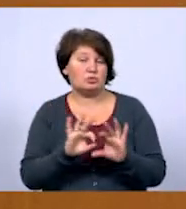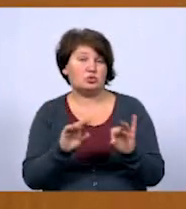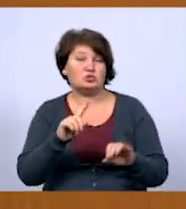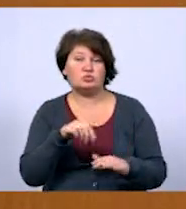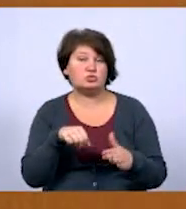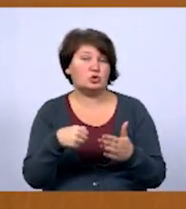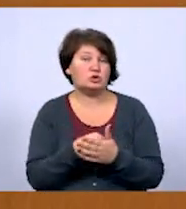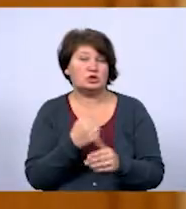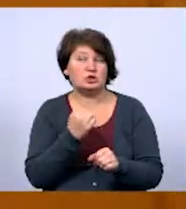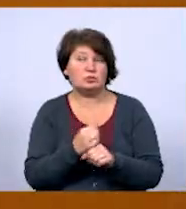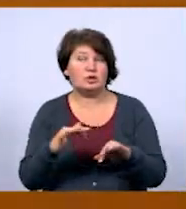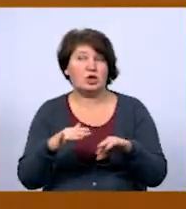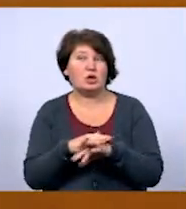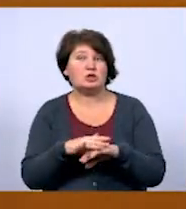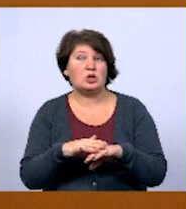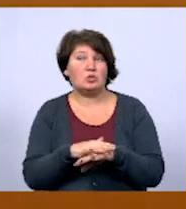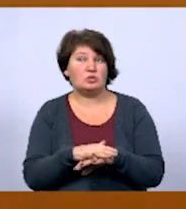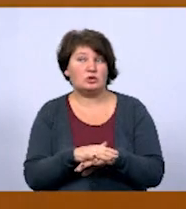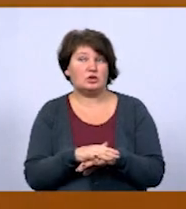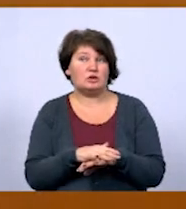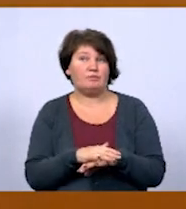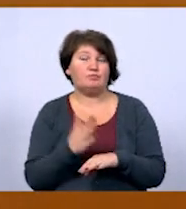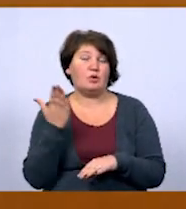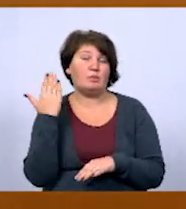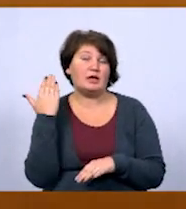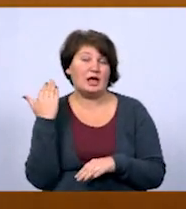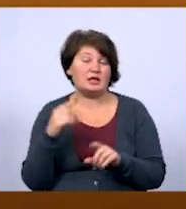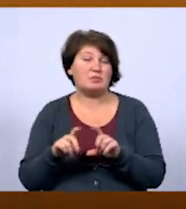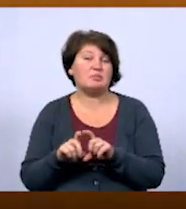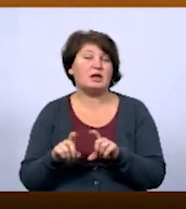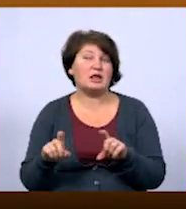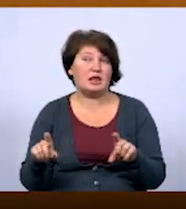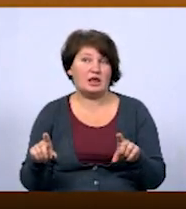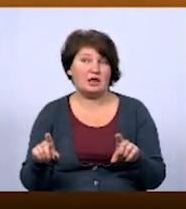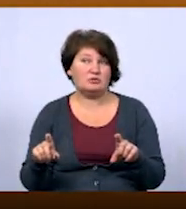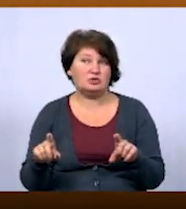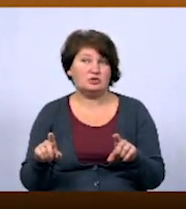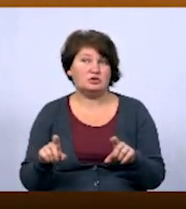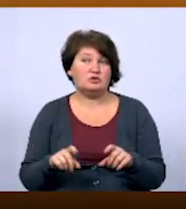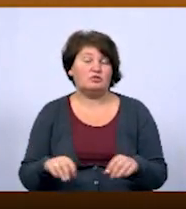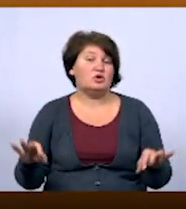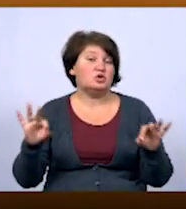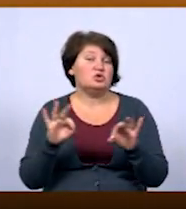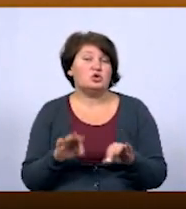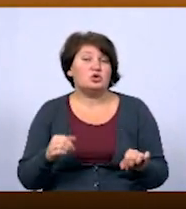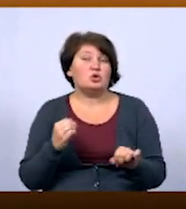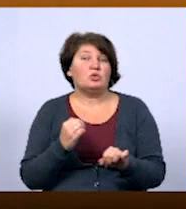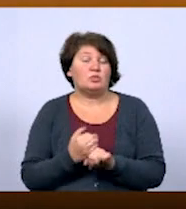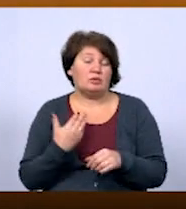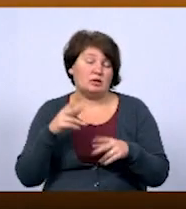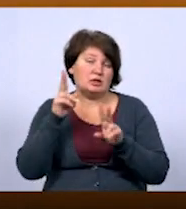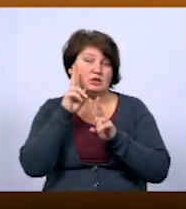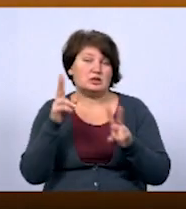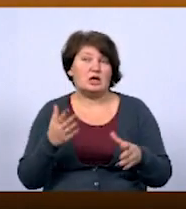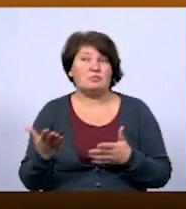зробили розрахунки. Попереднє підприємство не налаштоване на цю ситуацію ніяк. Ми не знаємо, які